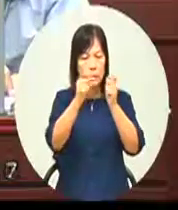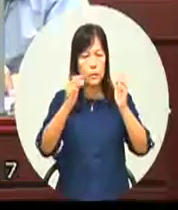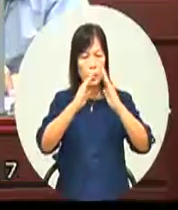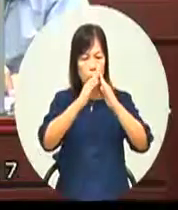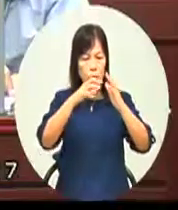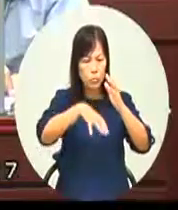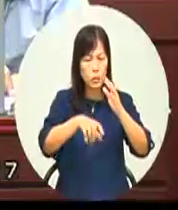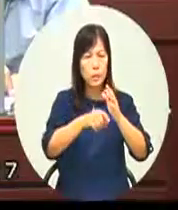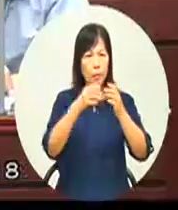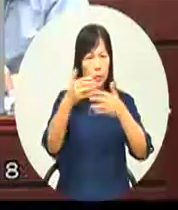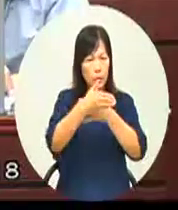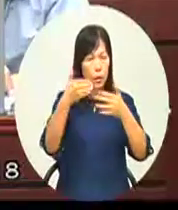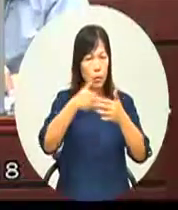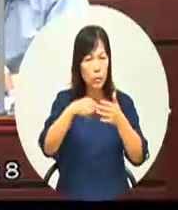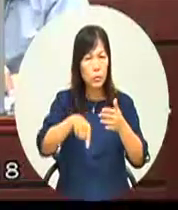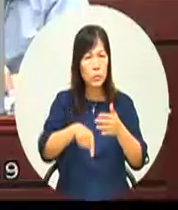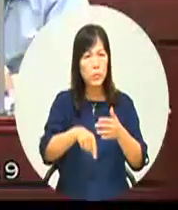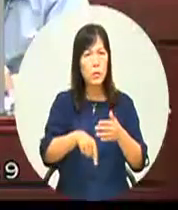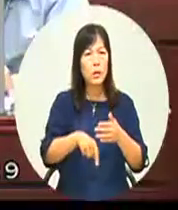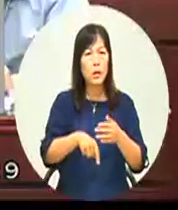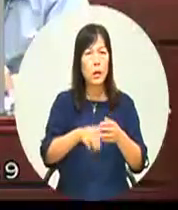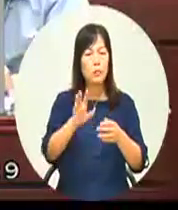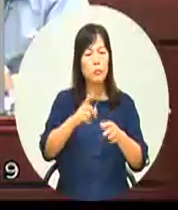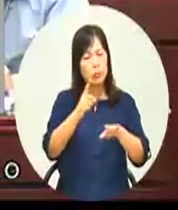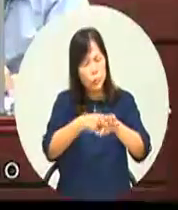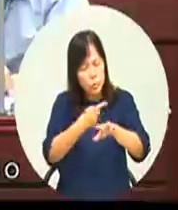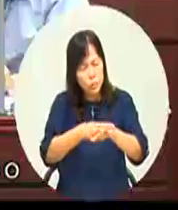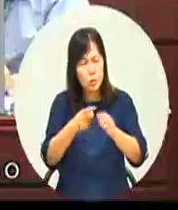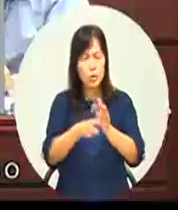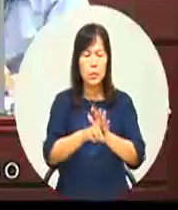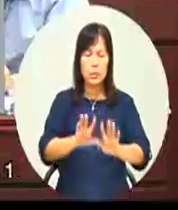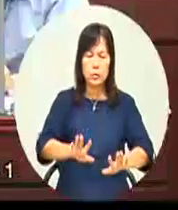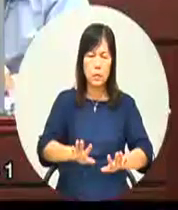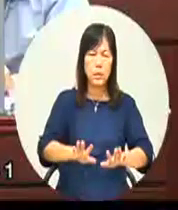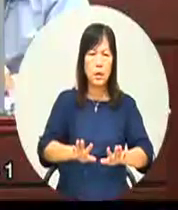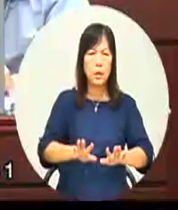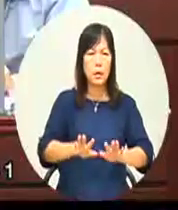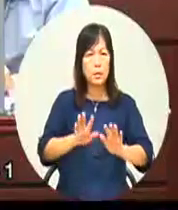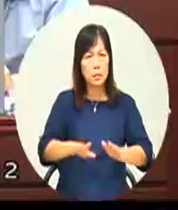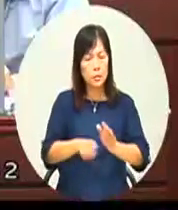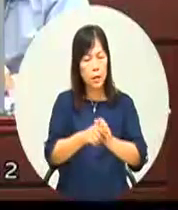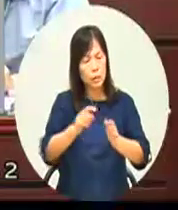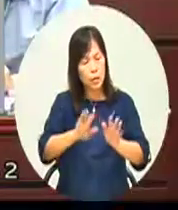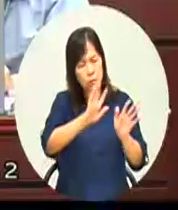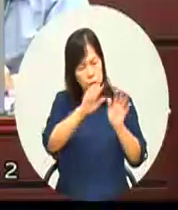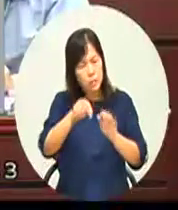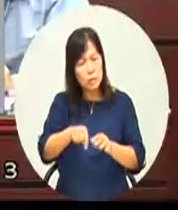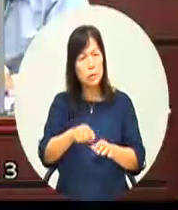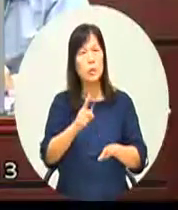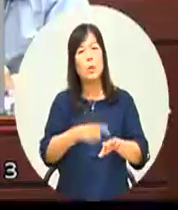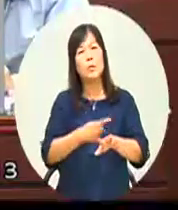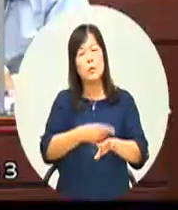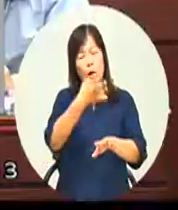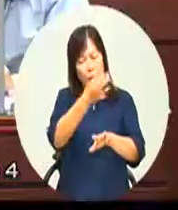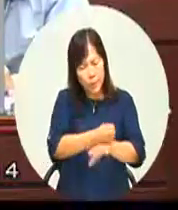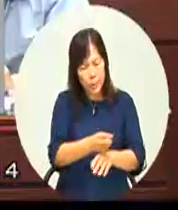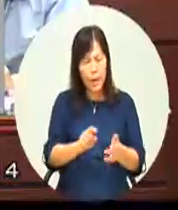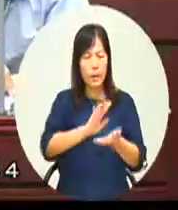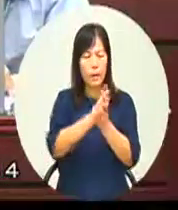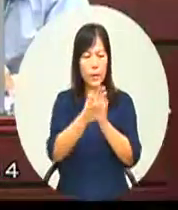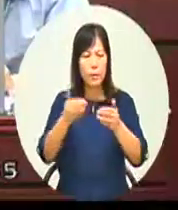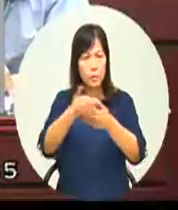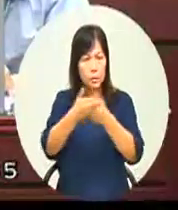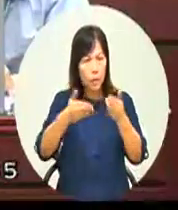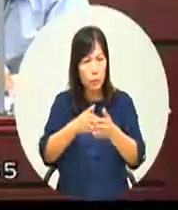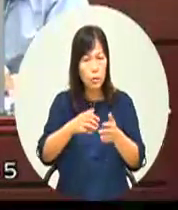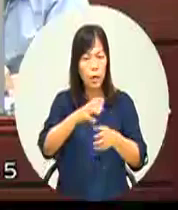面，因为习惯于使用目前的这种交通方式，所以造成在交通面向